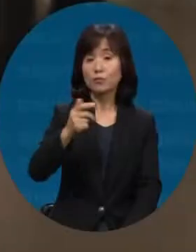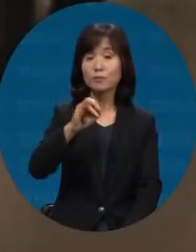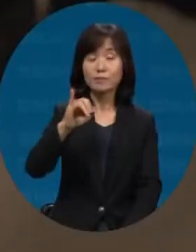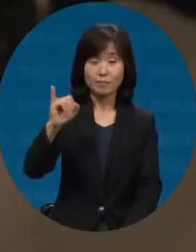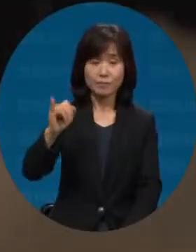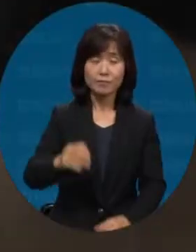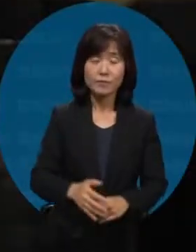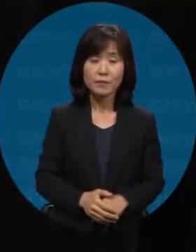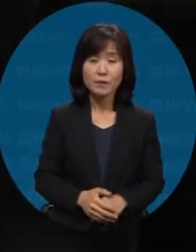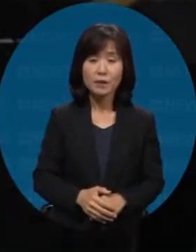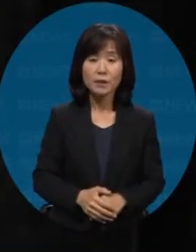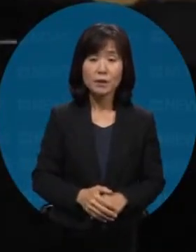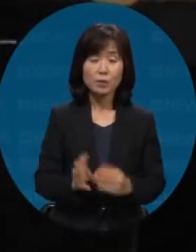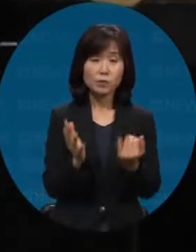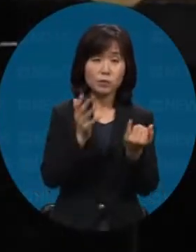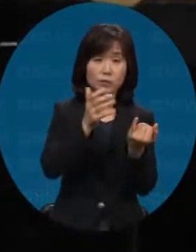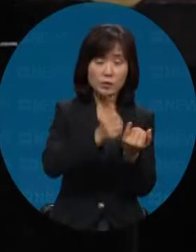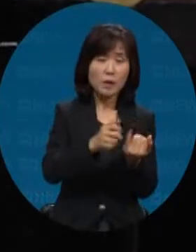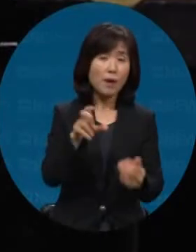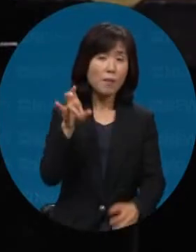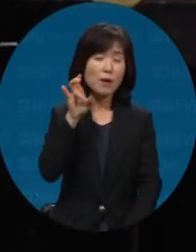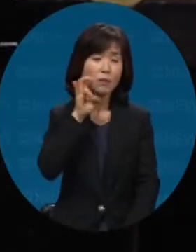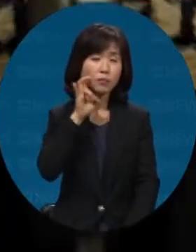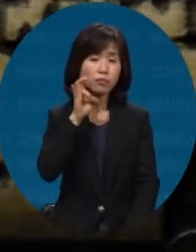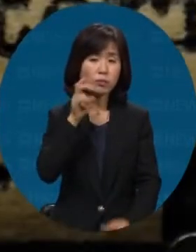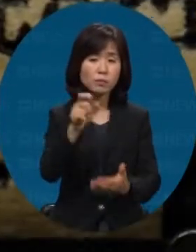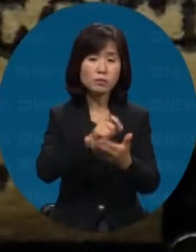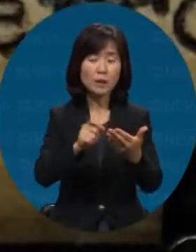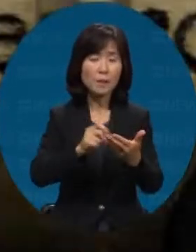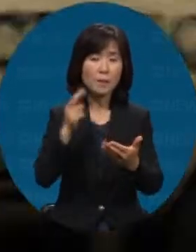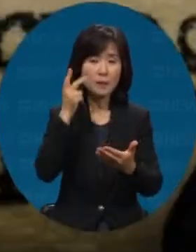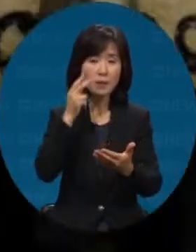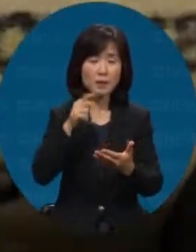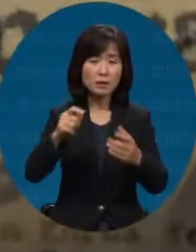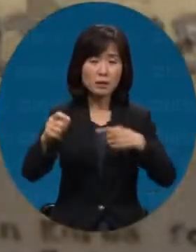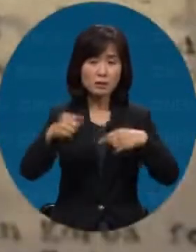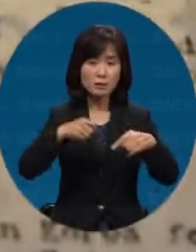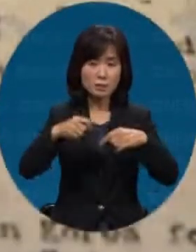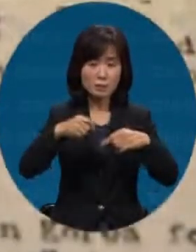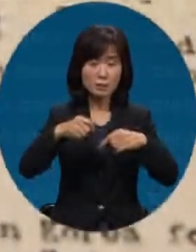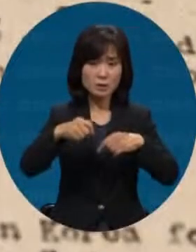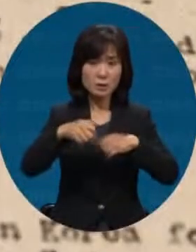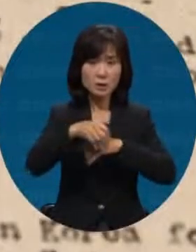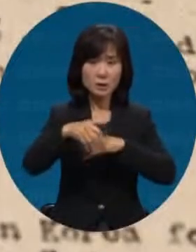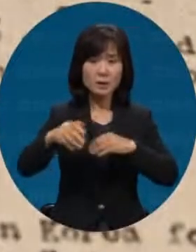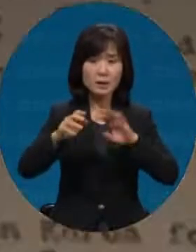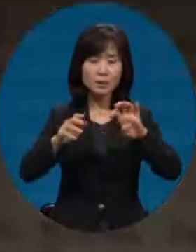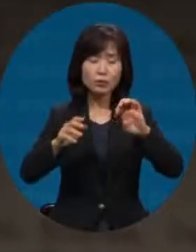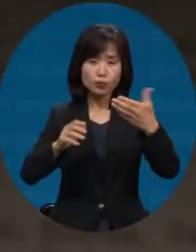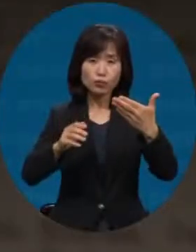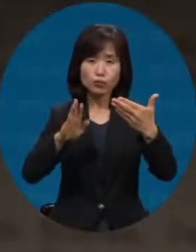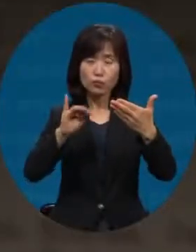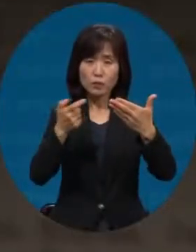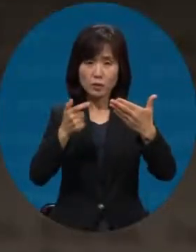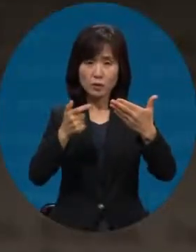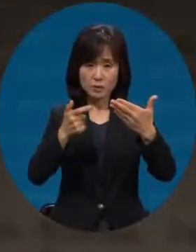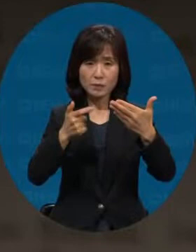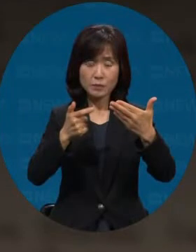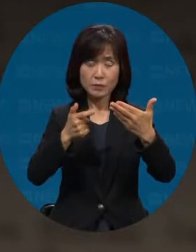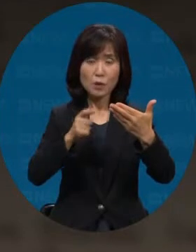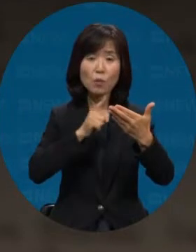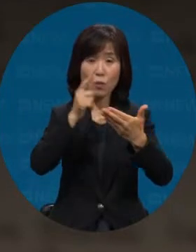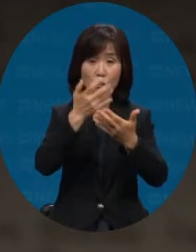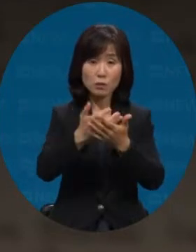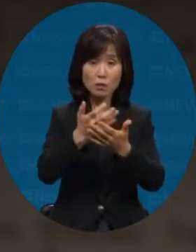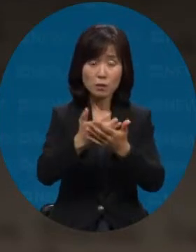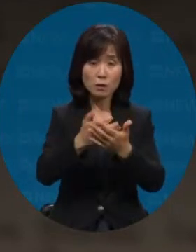위안부들을 매춘부로 기록한 미 전시정보국의 49번 보고서. 이 가운데 단 한 명, 기록이 남아있는